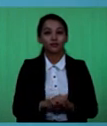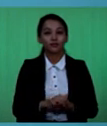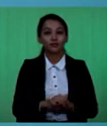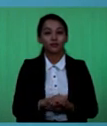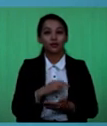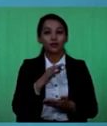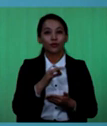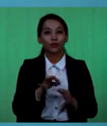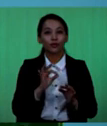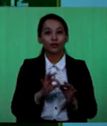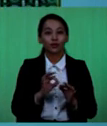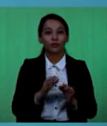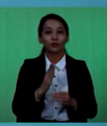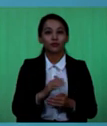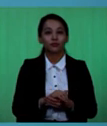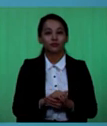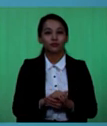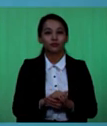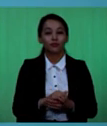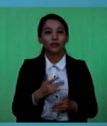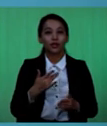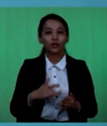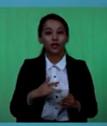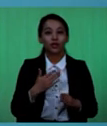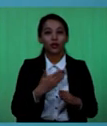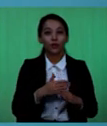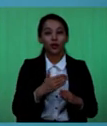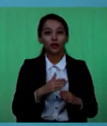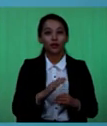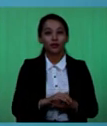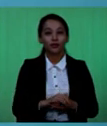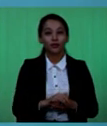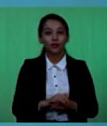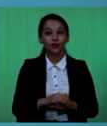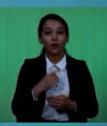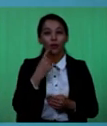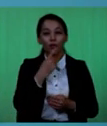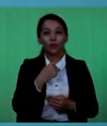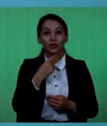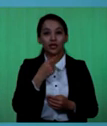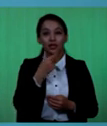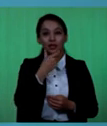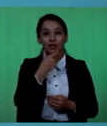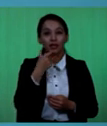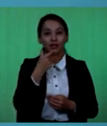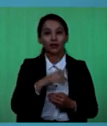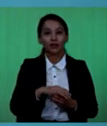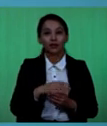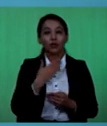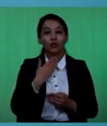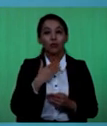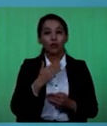Keling, javobingizni tekshirib olsak. Hazm qilish a'zolariga og'iz va til,